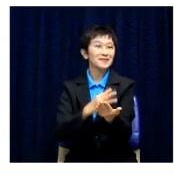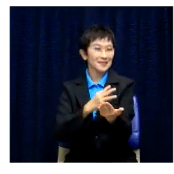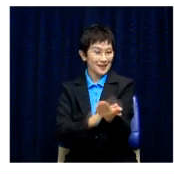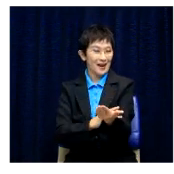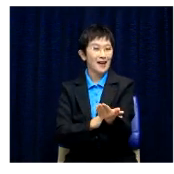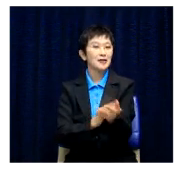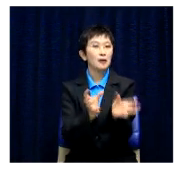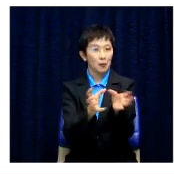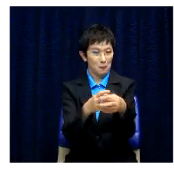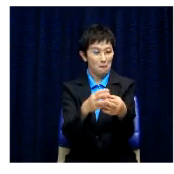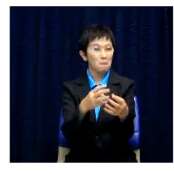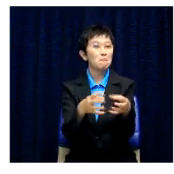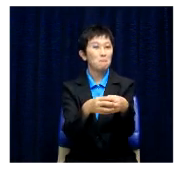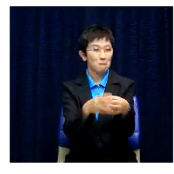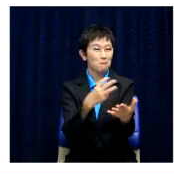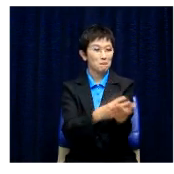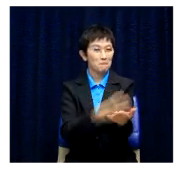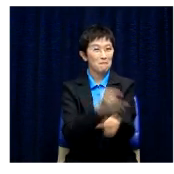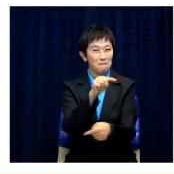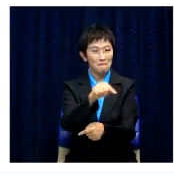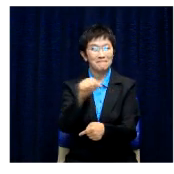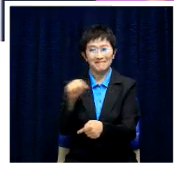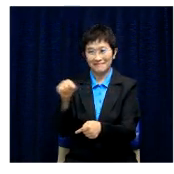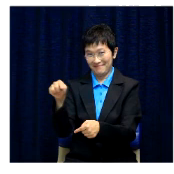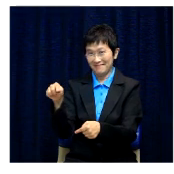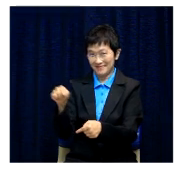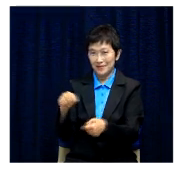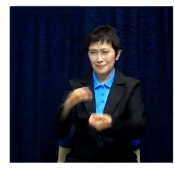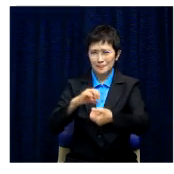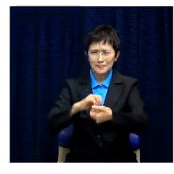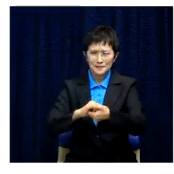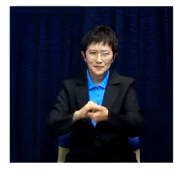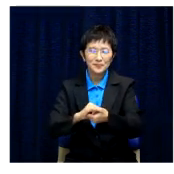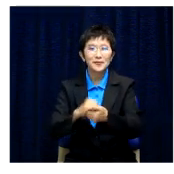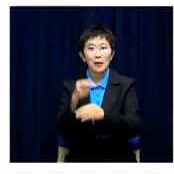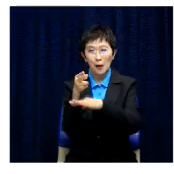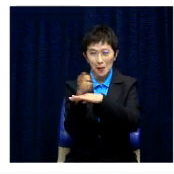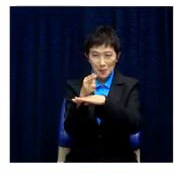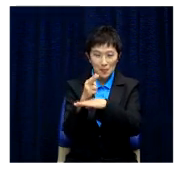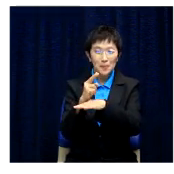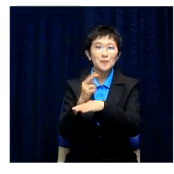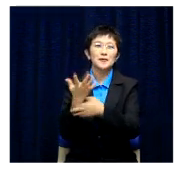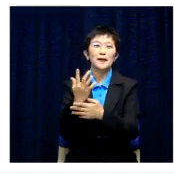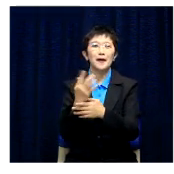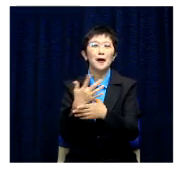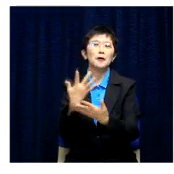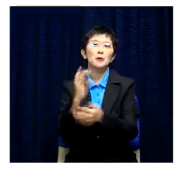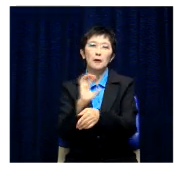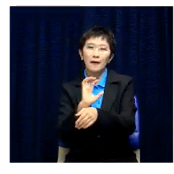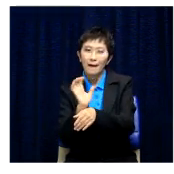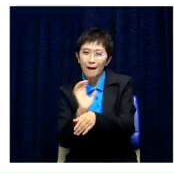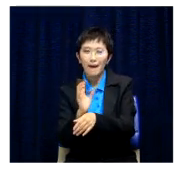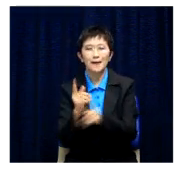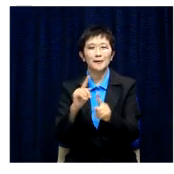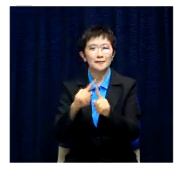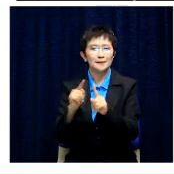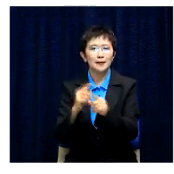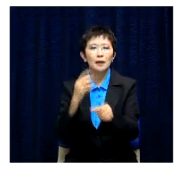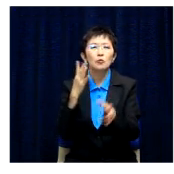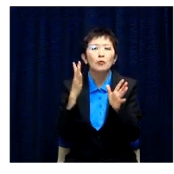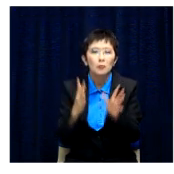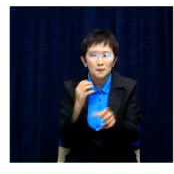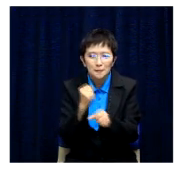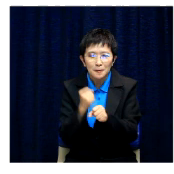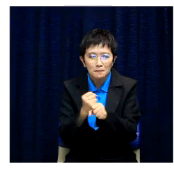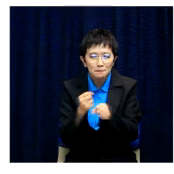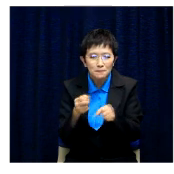ลุ่มนักวิชาการจากสถาบันต่างๆนักวิชาชีพด้านสื่อสารมวลชนและสื่อใหม่รวมทั้งผู้ผลิตสื่อมื